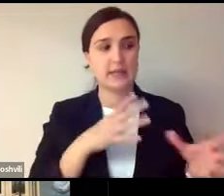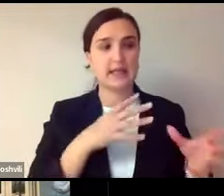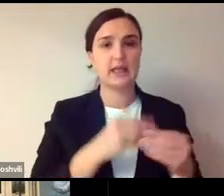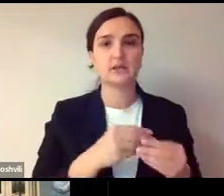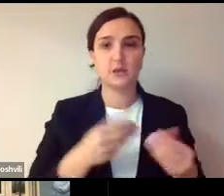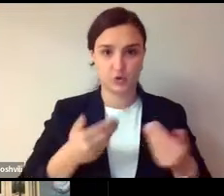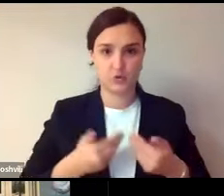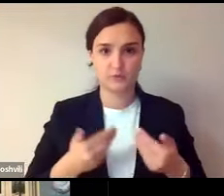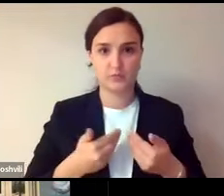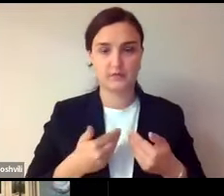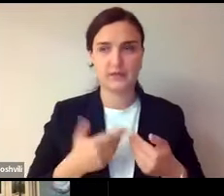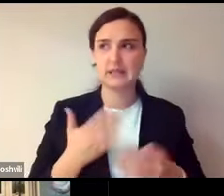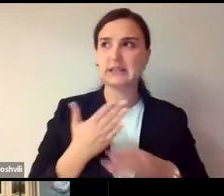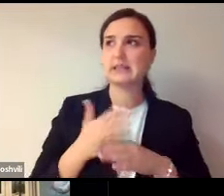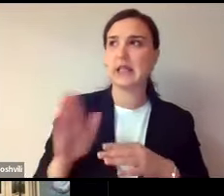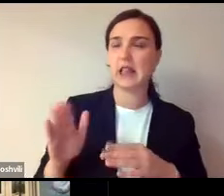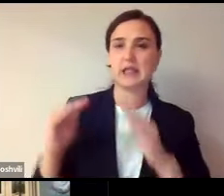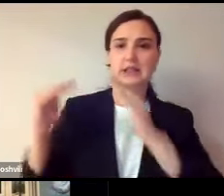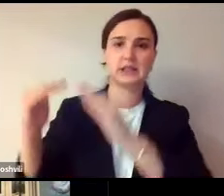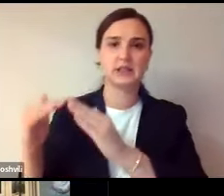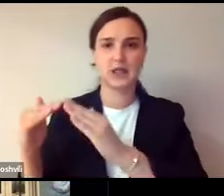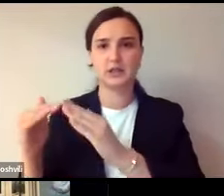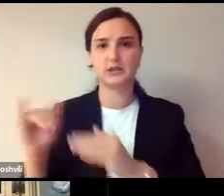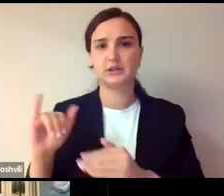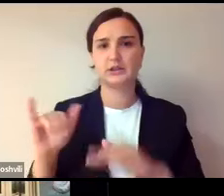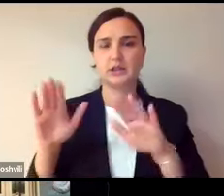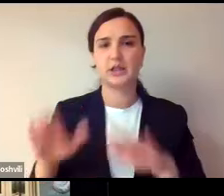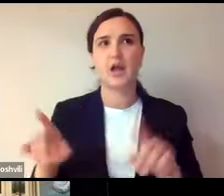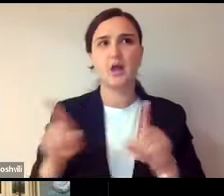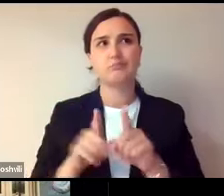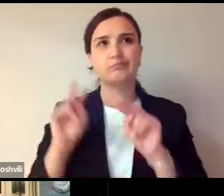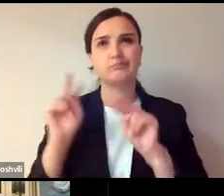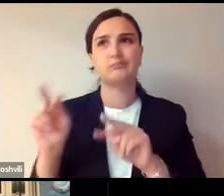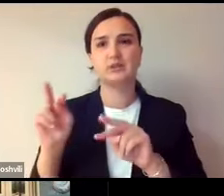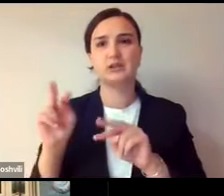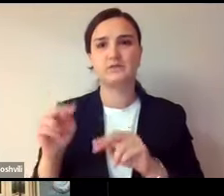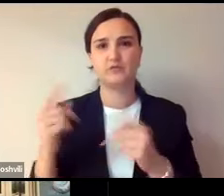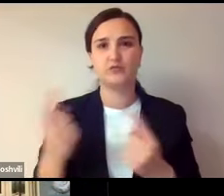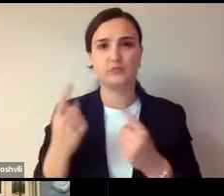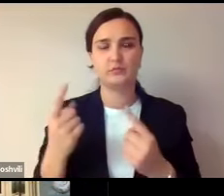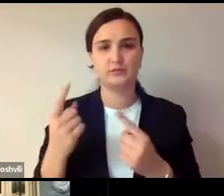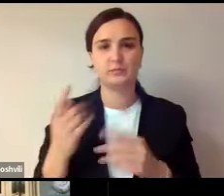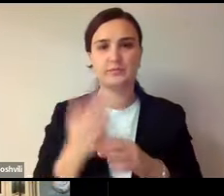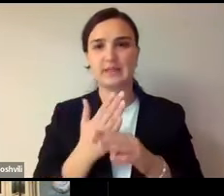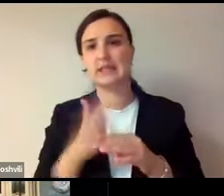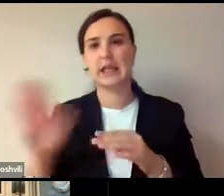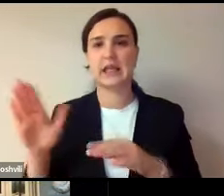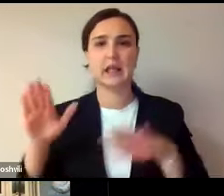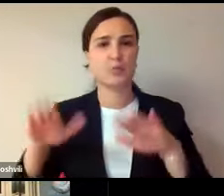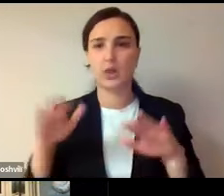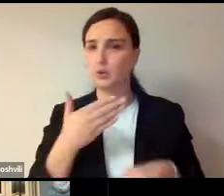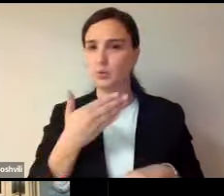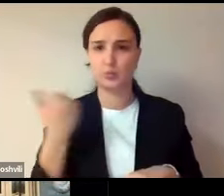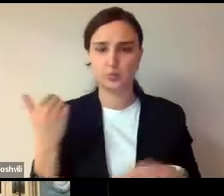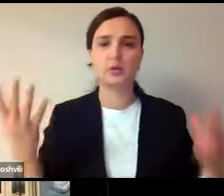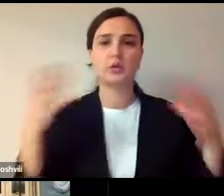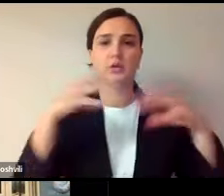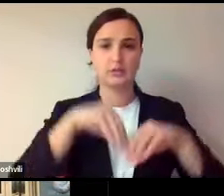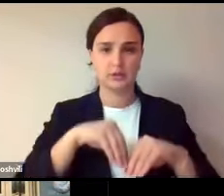არა იზოლირებულად სადღაც პანსიონატის ტიპის ჩვენ ვიტყოდით სეგრეგირებულ ადგილას, არამედ ისინი